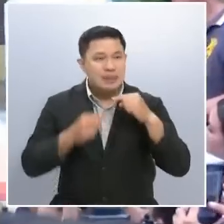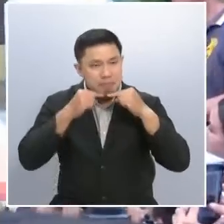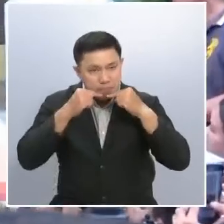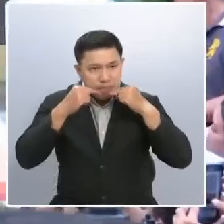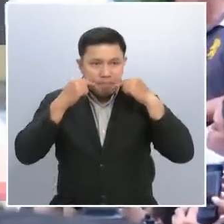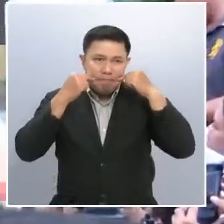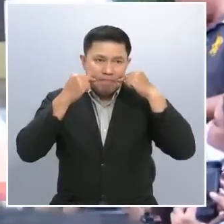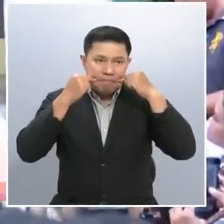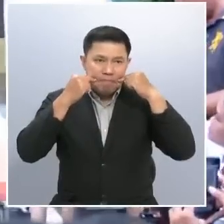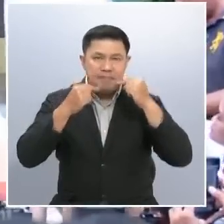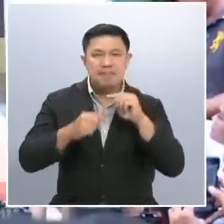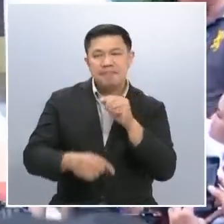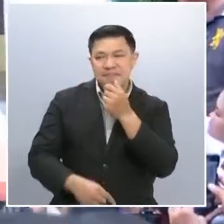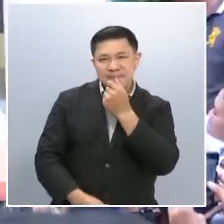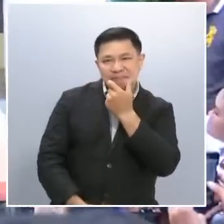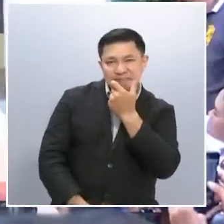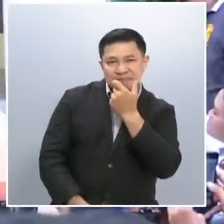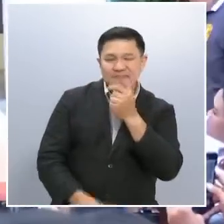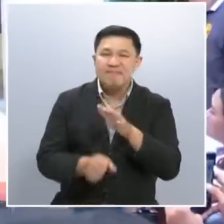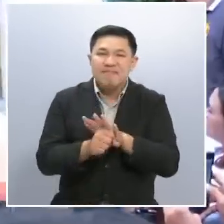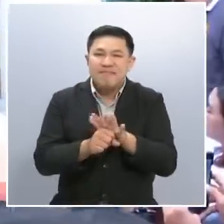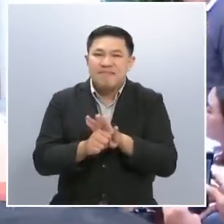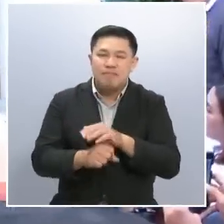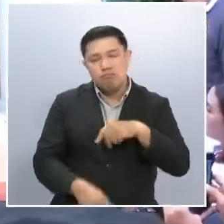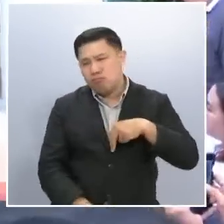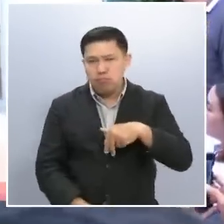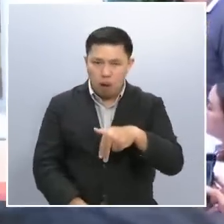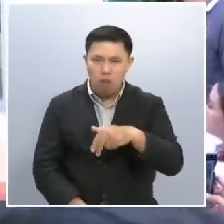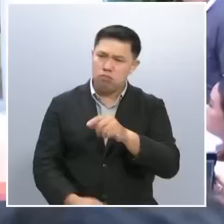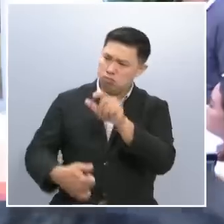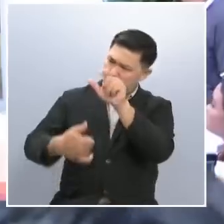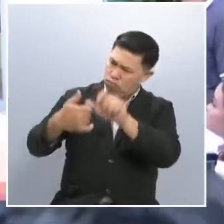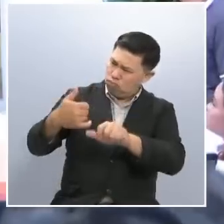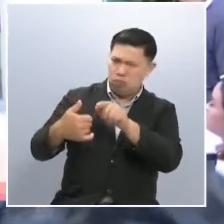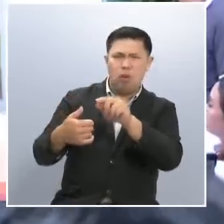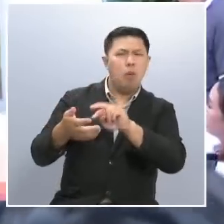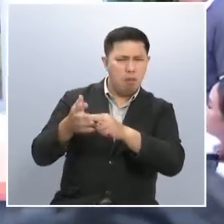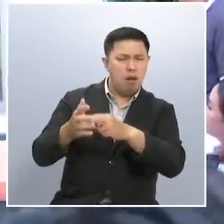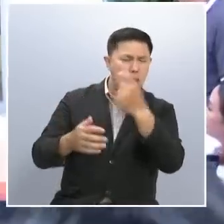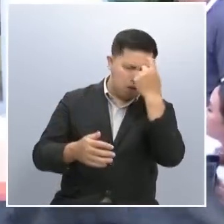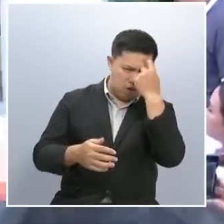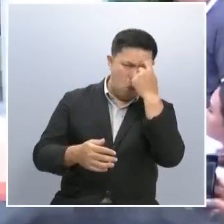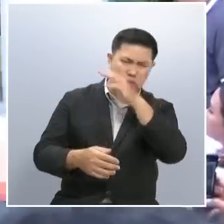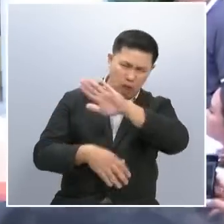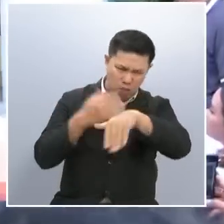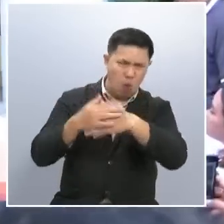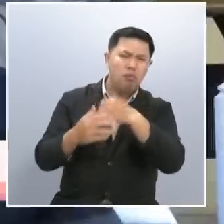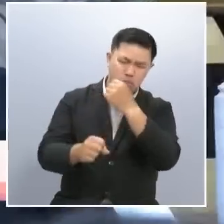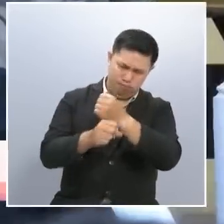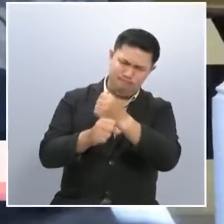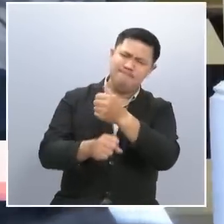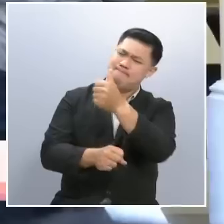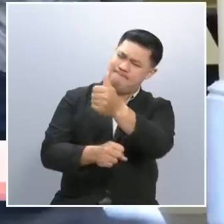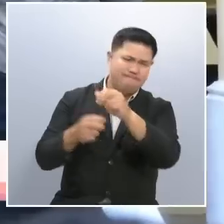ที่ปรากฏจางๆบนใบหน้าตลอดเวลาเป็นสัญญาณที่สื่อว่าทุกอย่างน่าจะดำเนินงานดำเนินการไปได้ด้วยดี